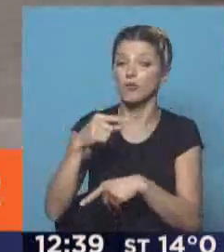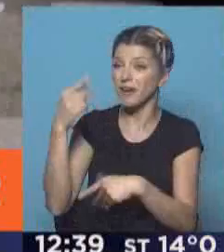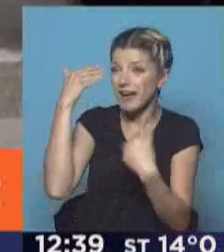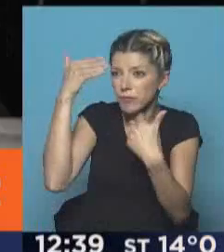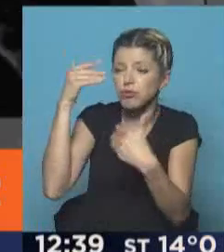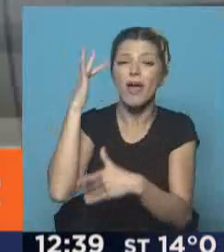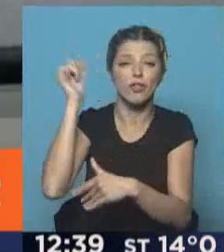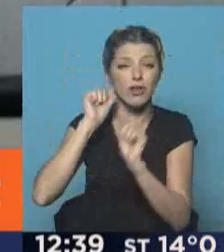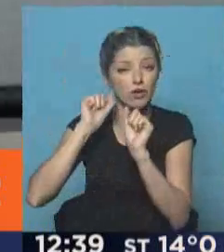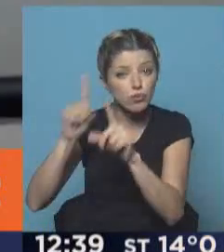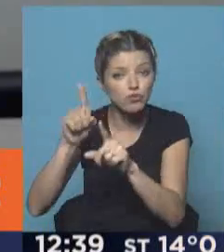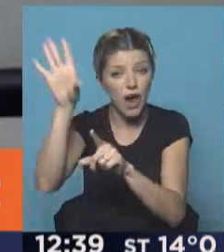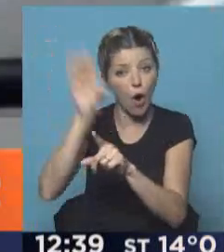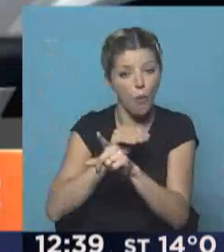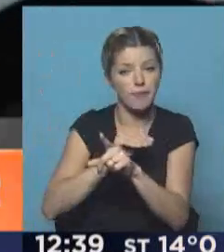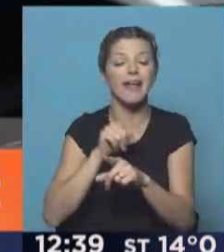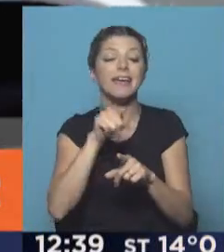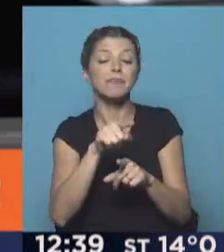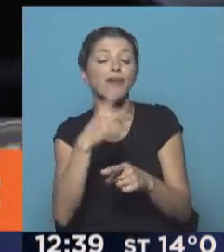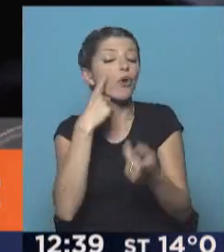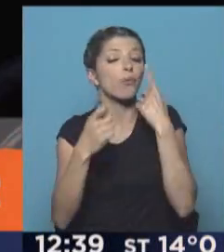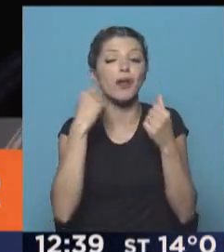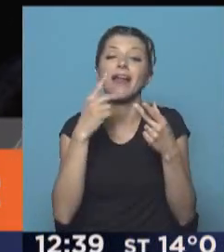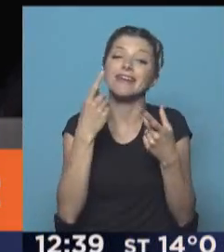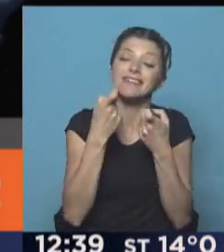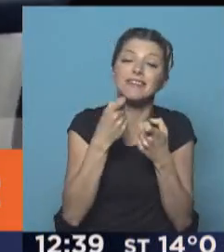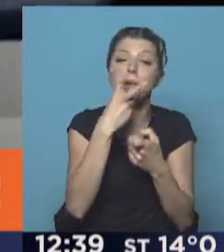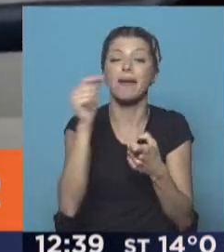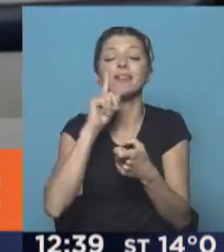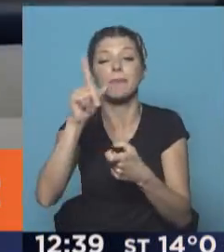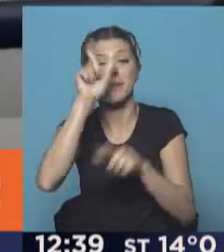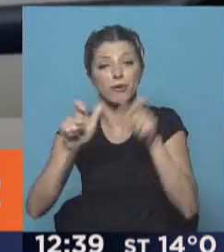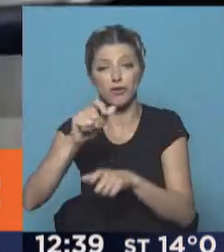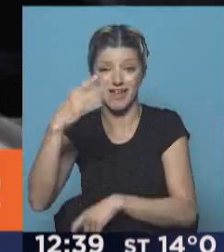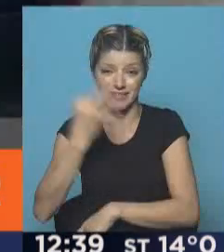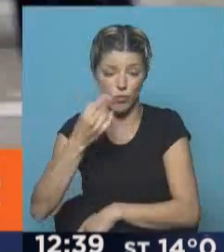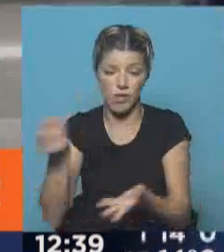la situación necesitaría al menos 20.000 efectivos más.